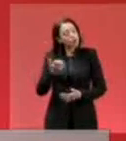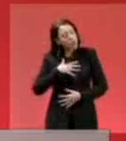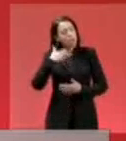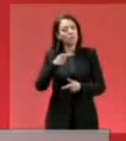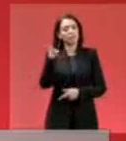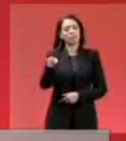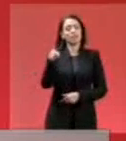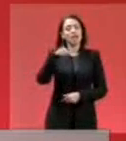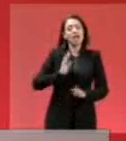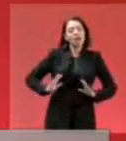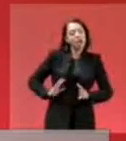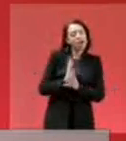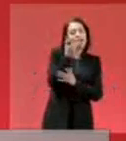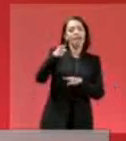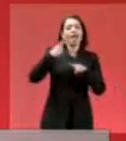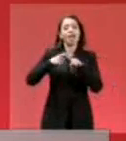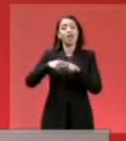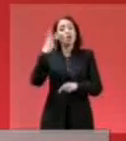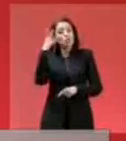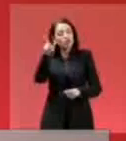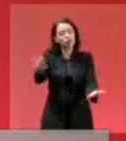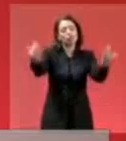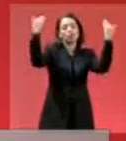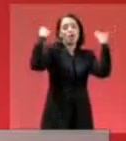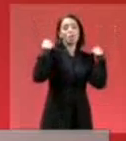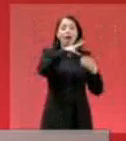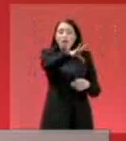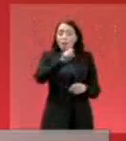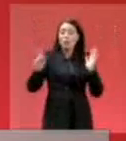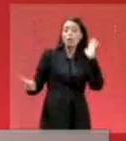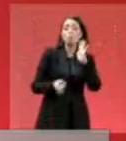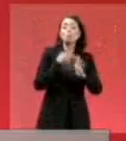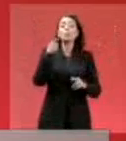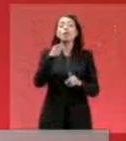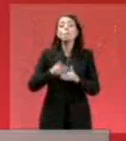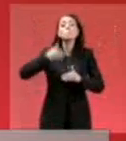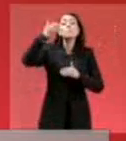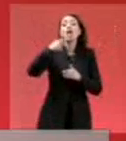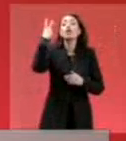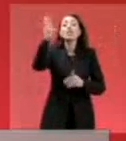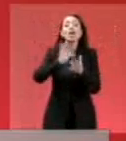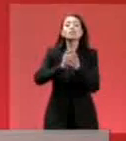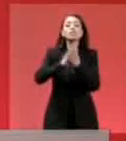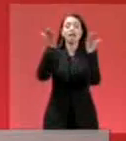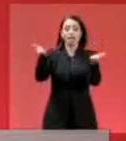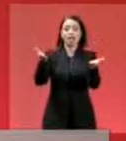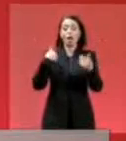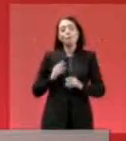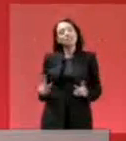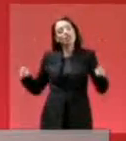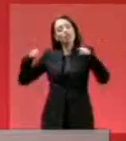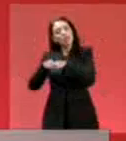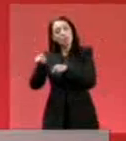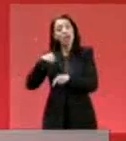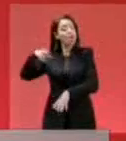εμπιστοσύνη να σηκώσετε την Ελλάδα στους δικούς σας τους ώμους, να πάρετε για πρώτη φορά το μέλλον στα δικά σας τα χέρια. Είμαστε δίπλα σας